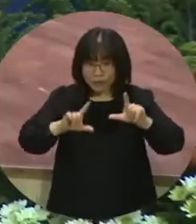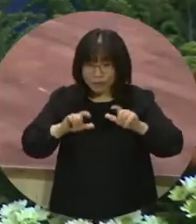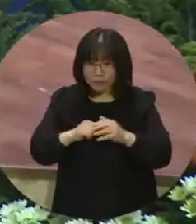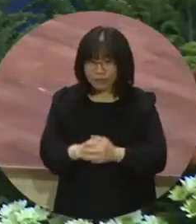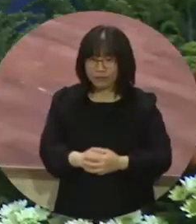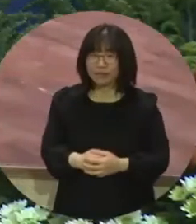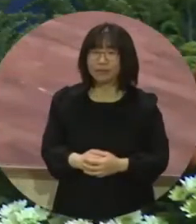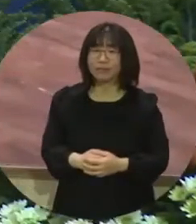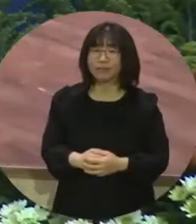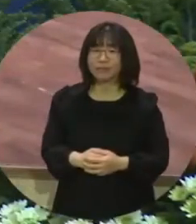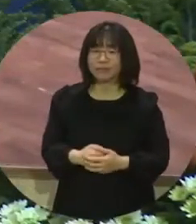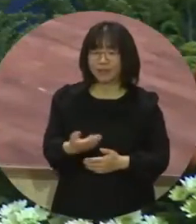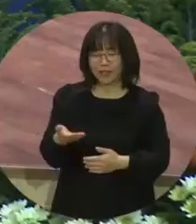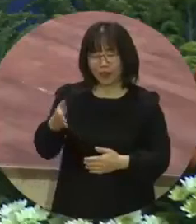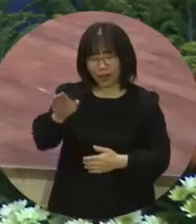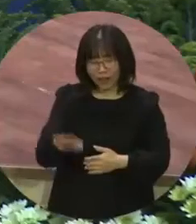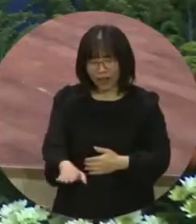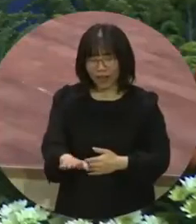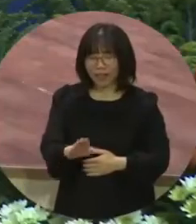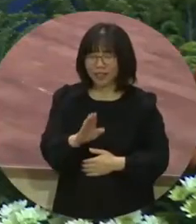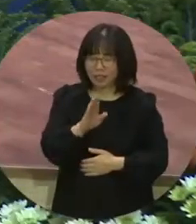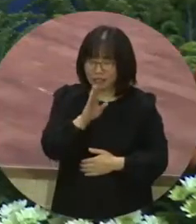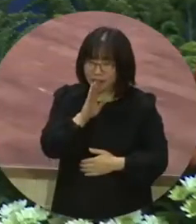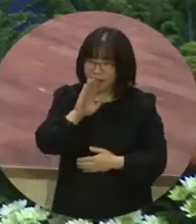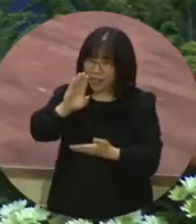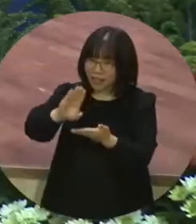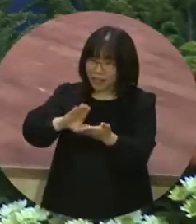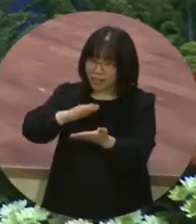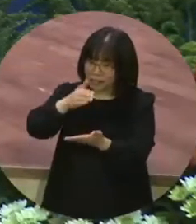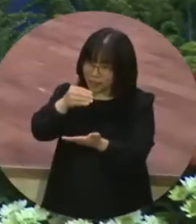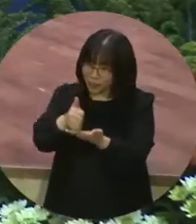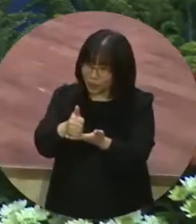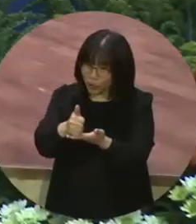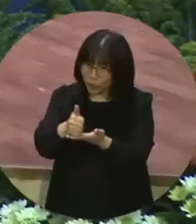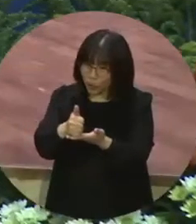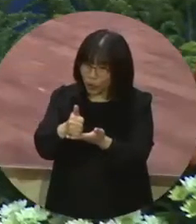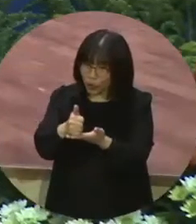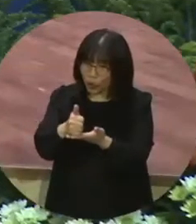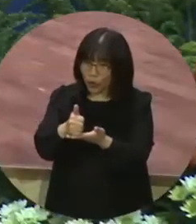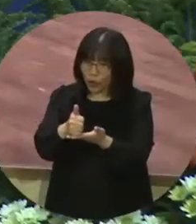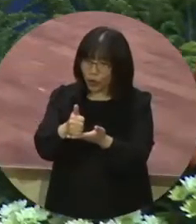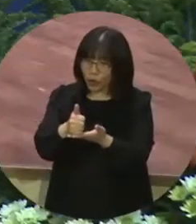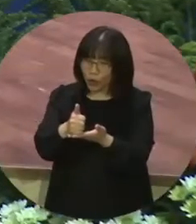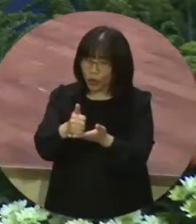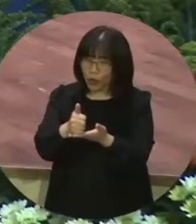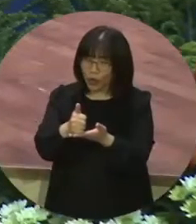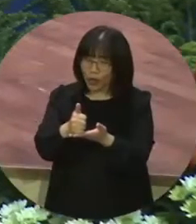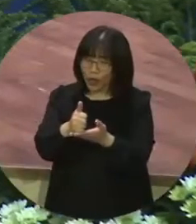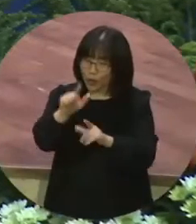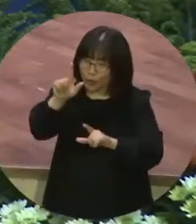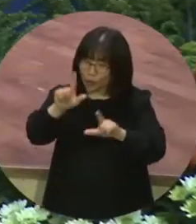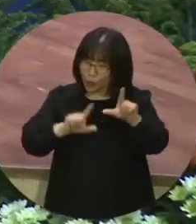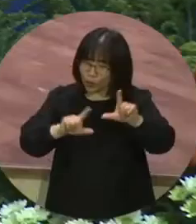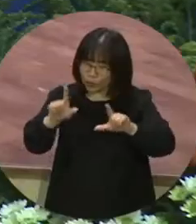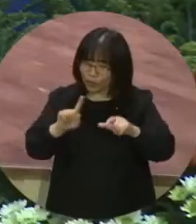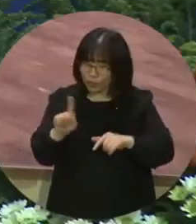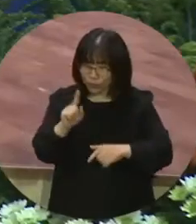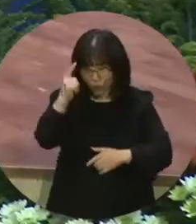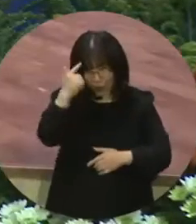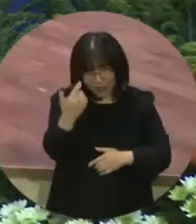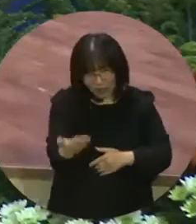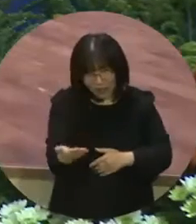과연 그리스도를 대표하는 사실적인 얼굴이었을까?